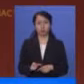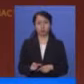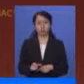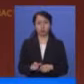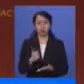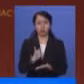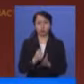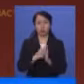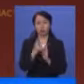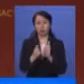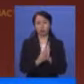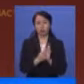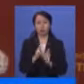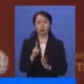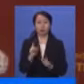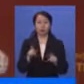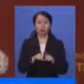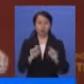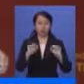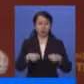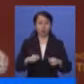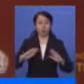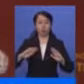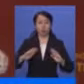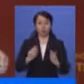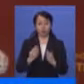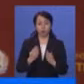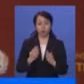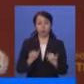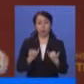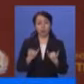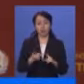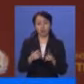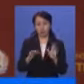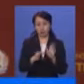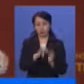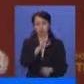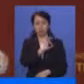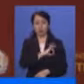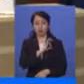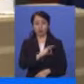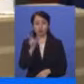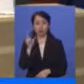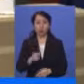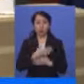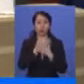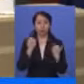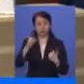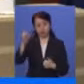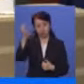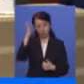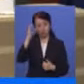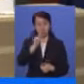Основной вопрос, как вообще такое могло случиться? Для этих целей воспользовались лица отсутствием знаний